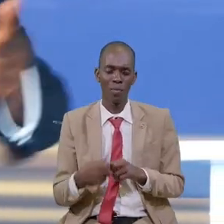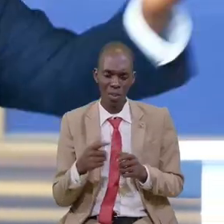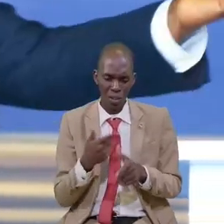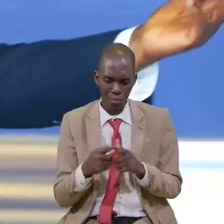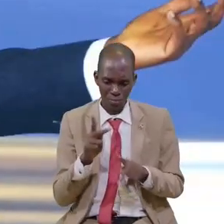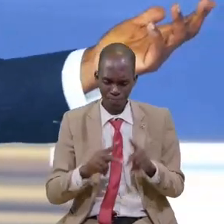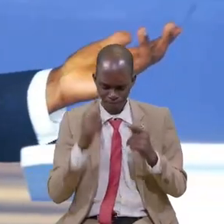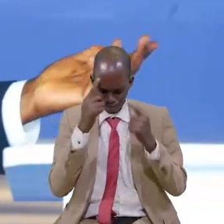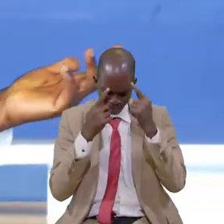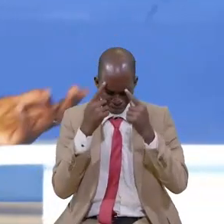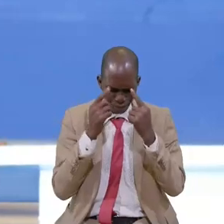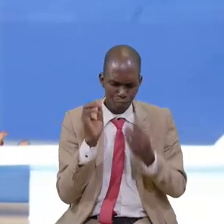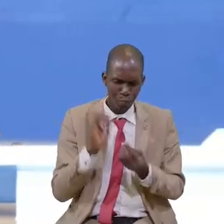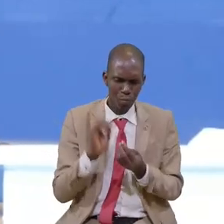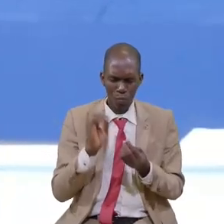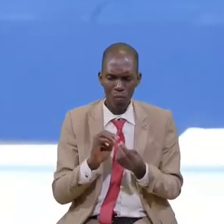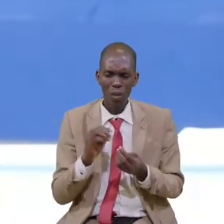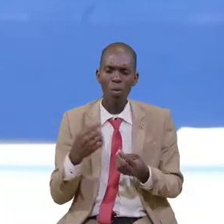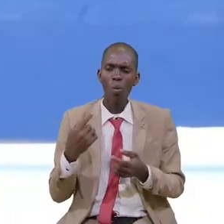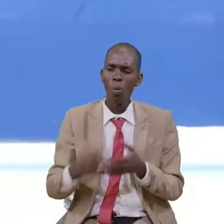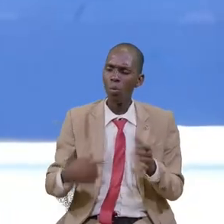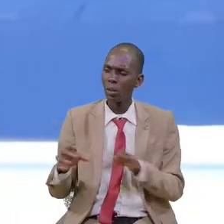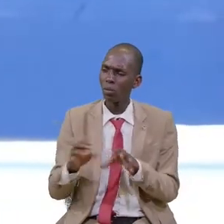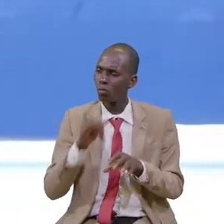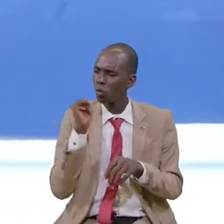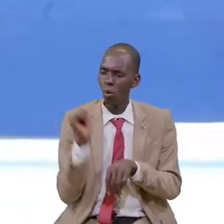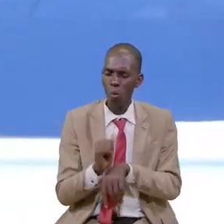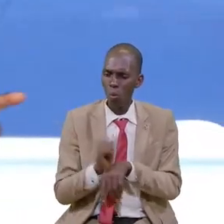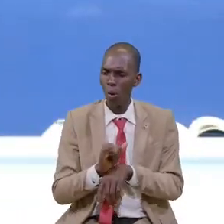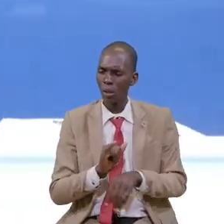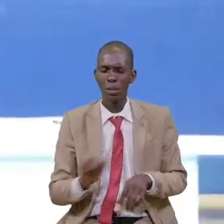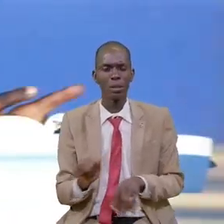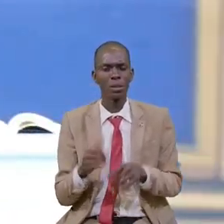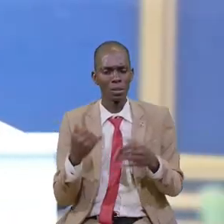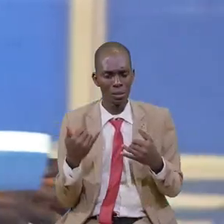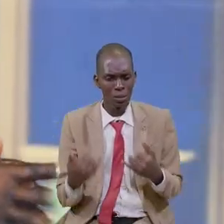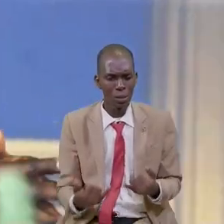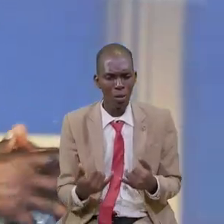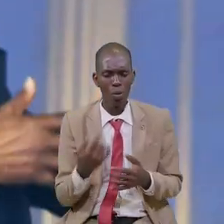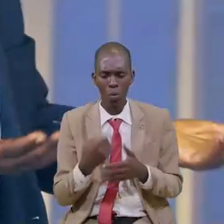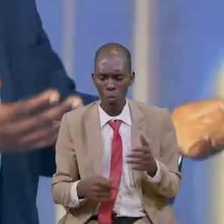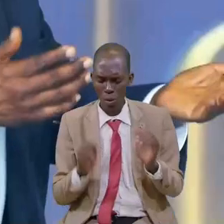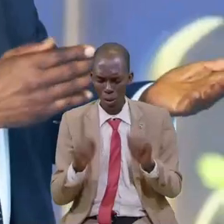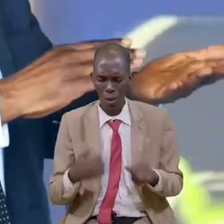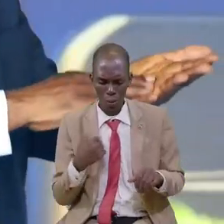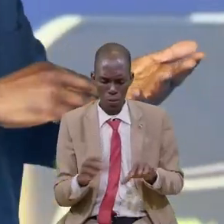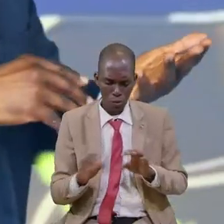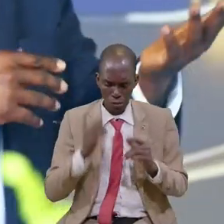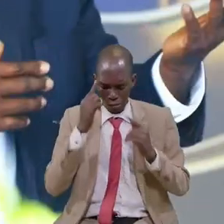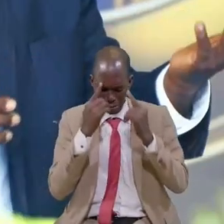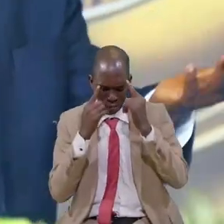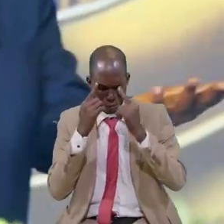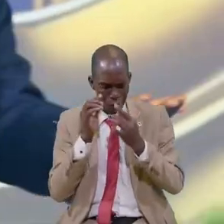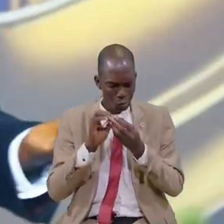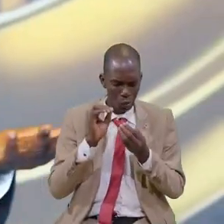Ça ne marche pas. Diminuer le sang ne guérit pas l'hypertension. Alors, ils ont continué à chercher